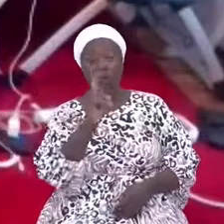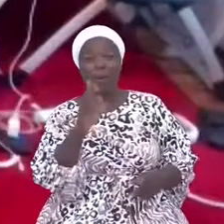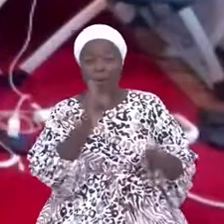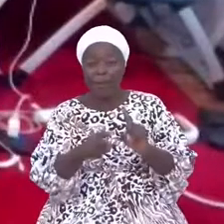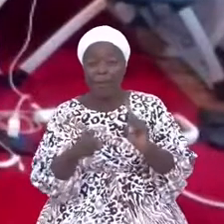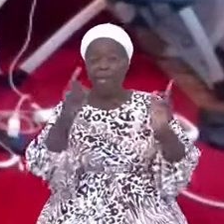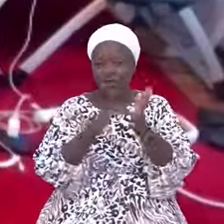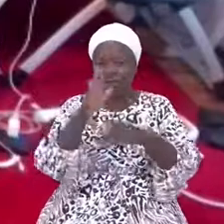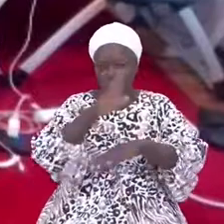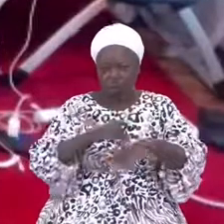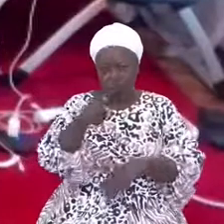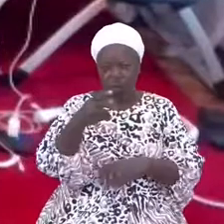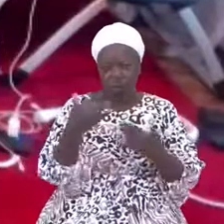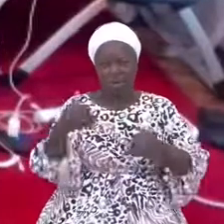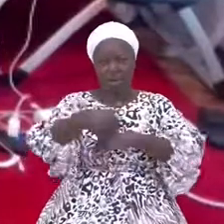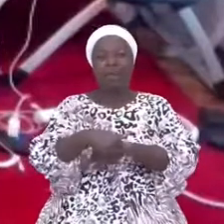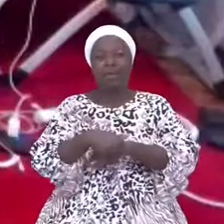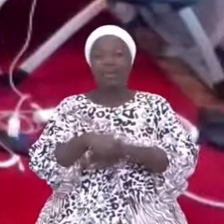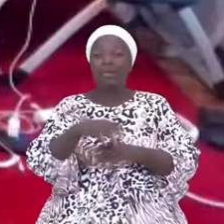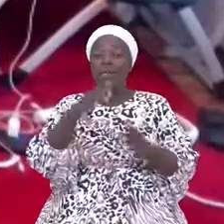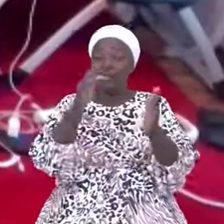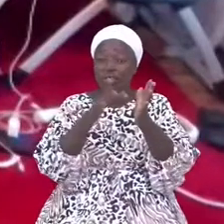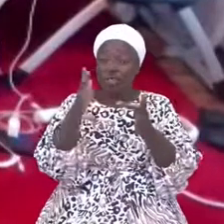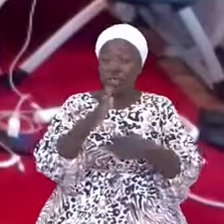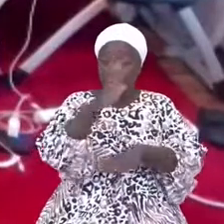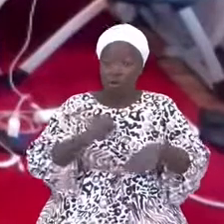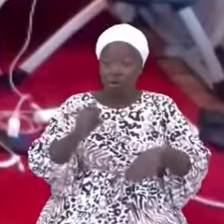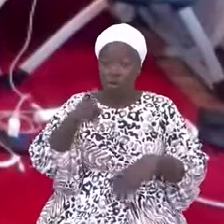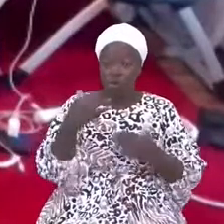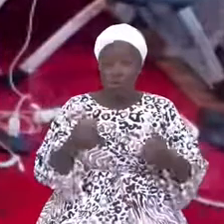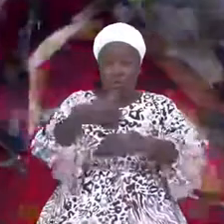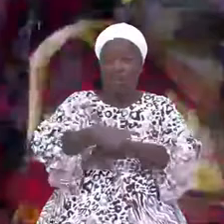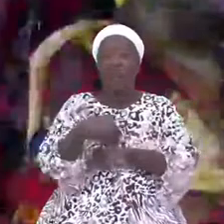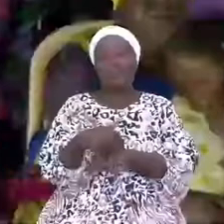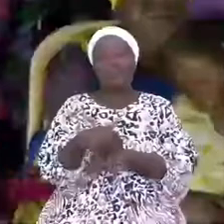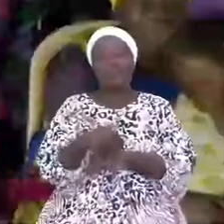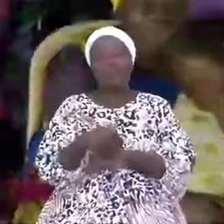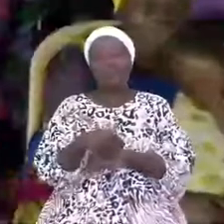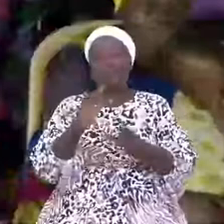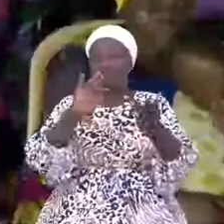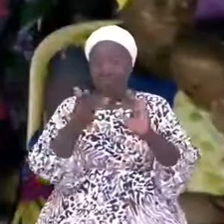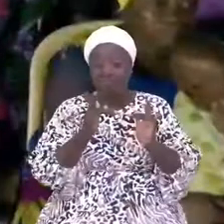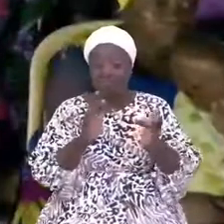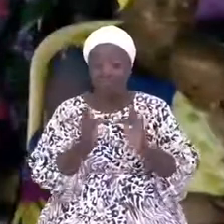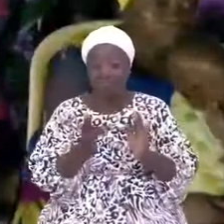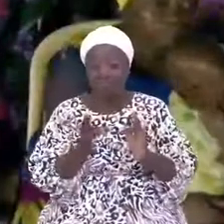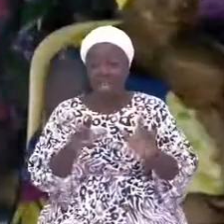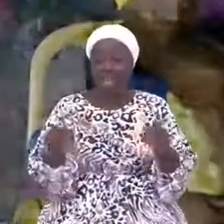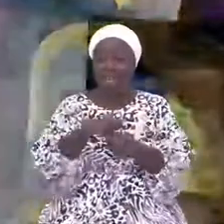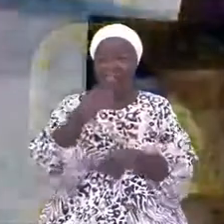tel. Non, ce n'est pas moi. C'est Jésus qui t'appelle ce soir. J'ai dit, c'est Jésus qui t'appelle ce